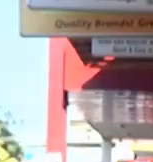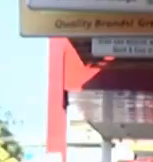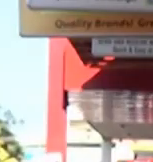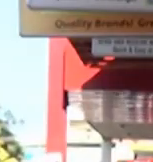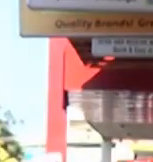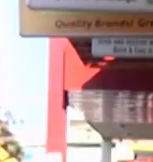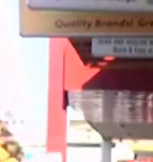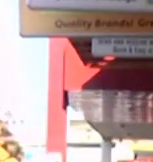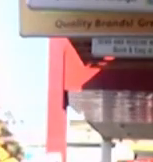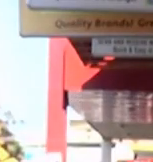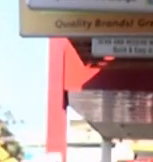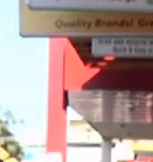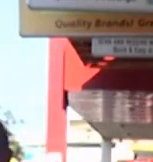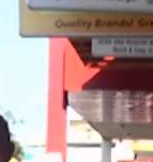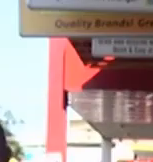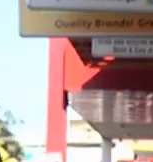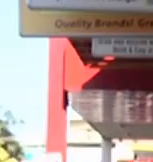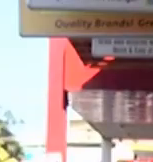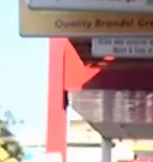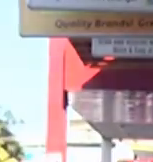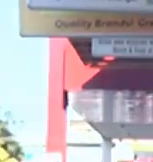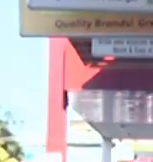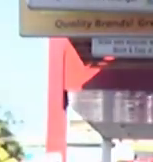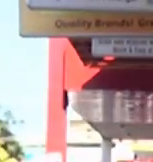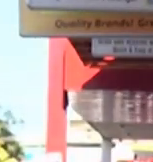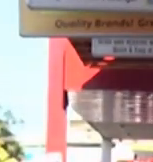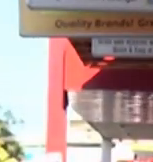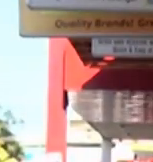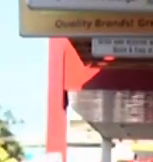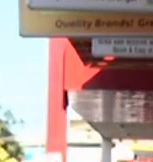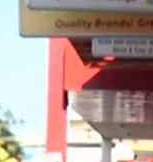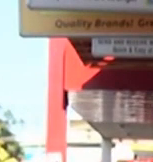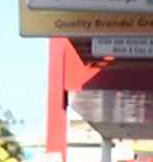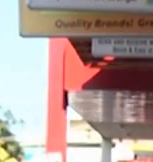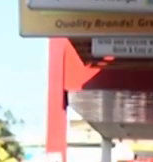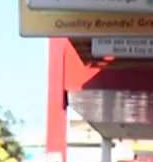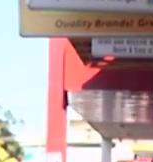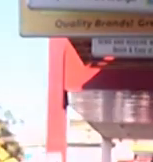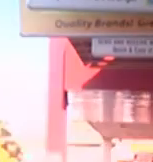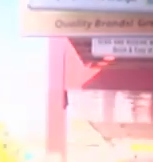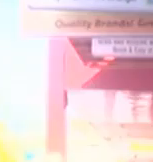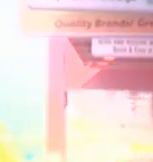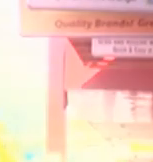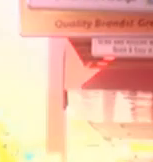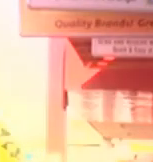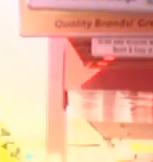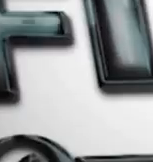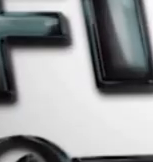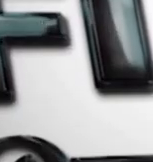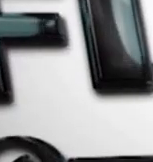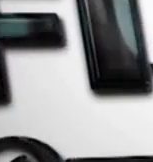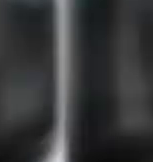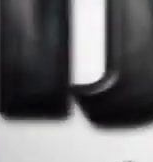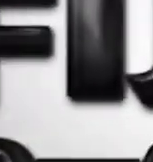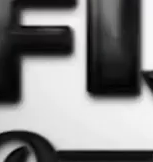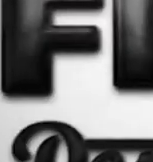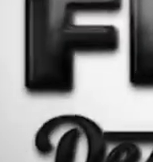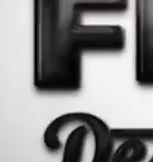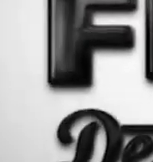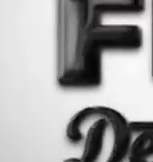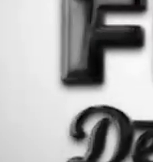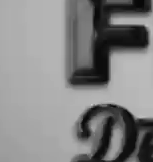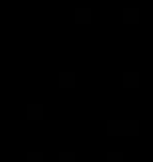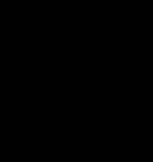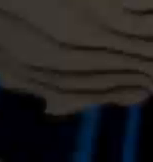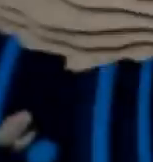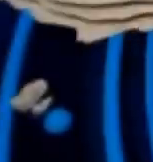Baik tu Dendi mereka tahu, Radio Fiji बहुत Radio Fiji रोज सुनता हूँ. रेडियो फीजी 2 देश